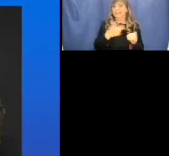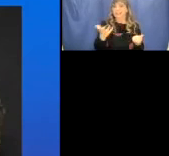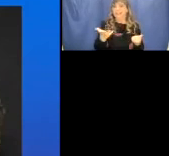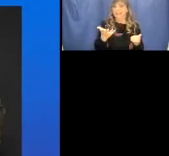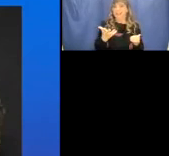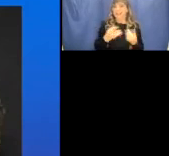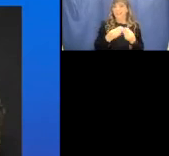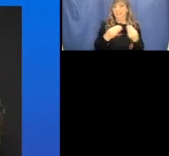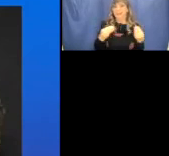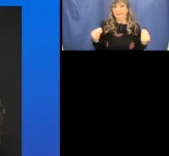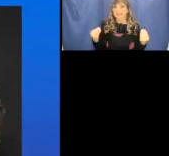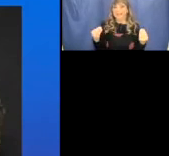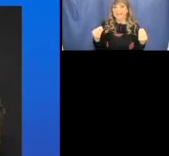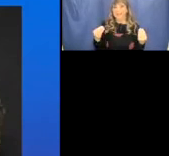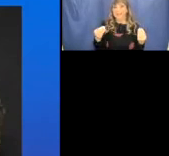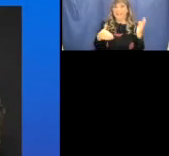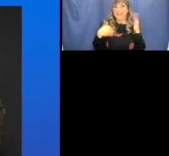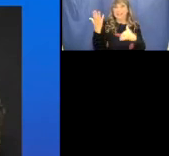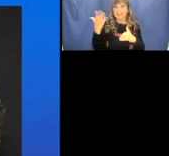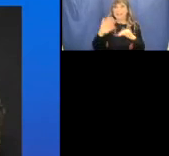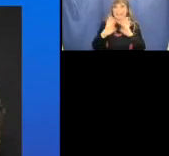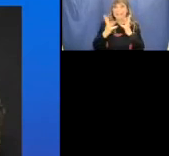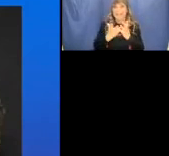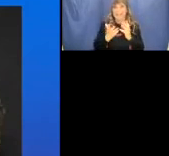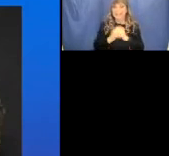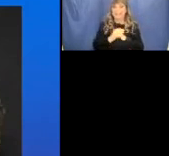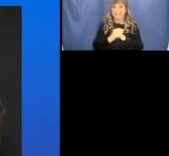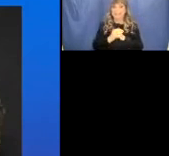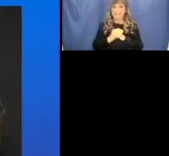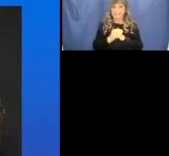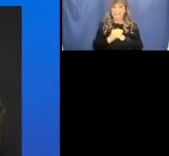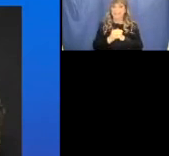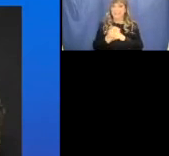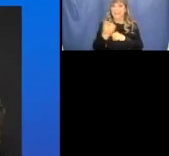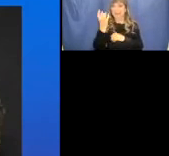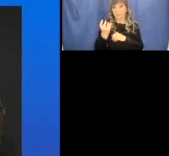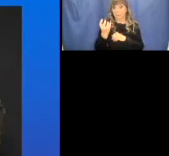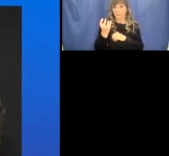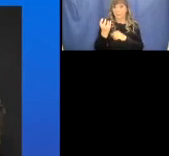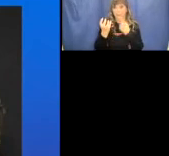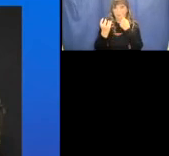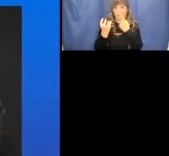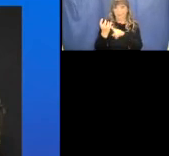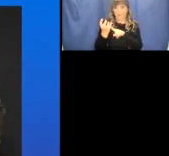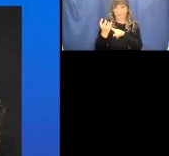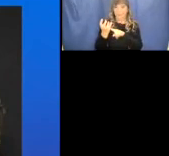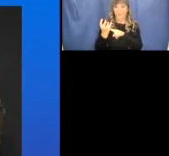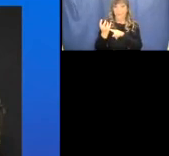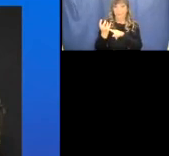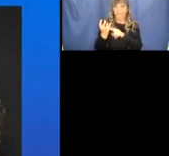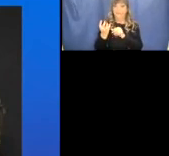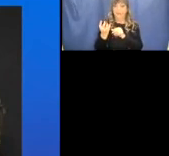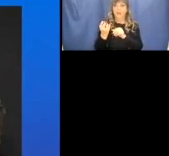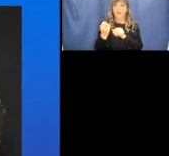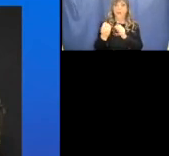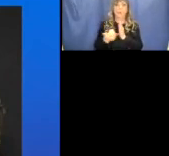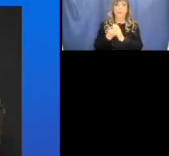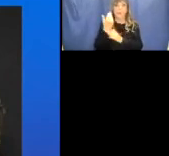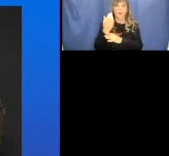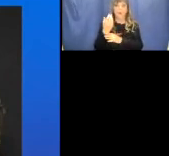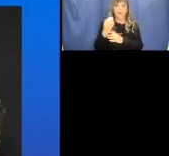materiale extra terrestre il campione tipo di questo nuovo minerale